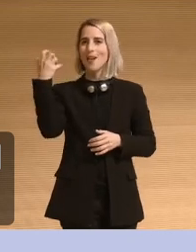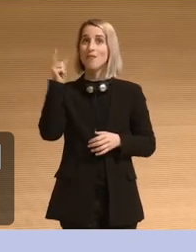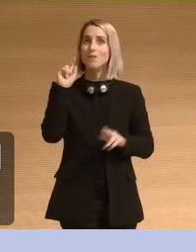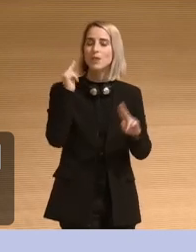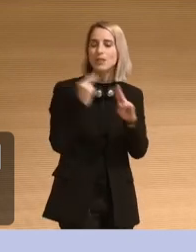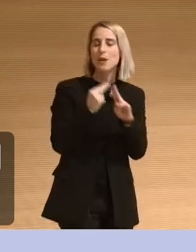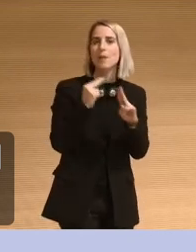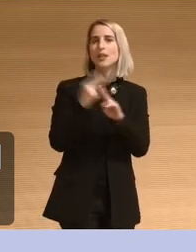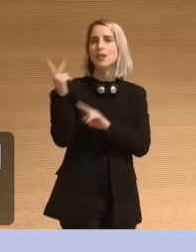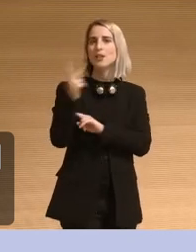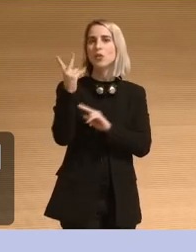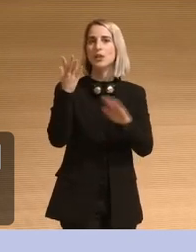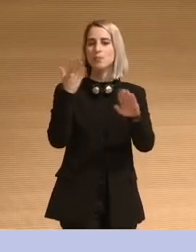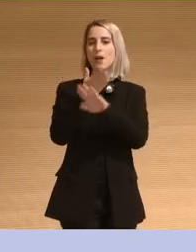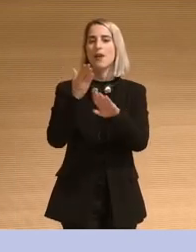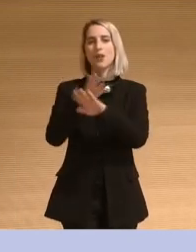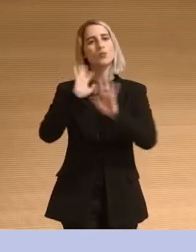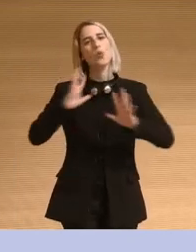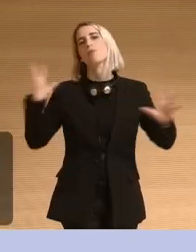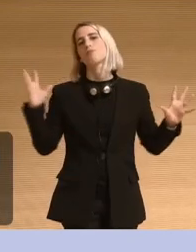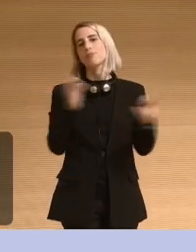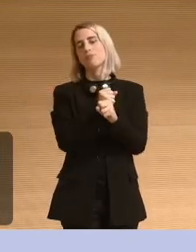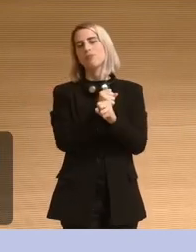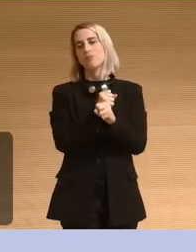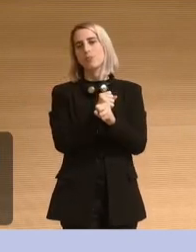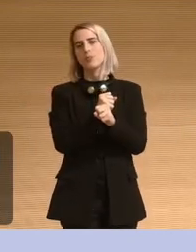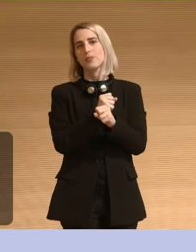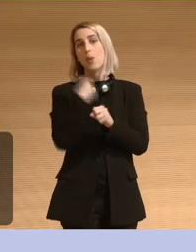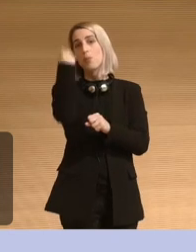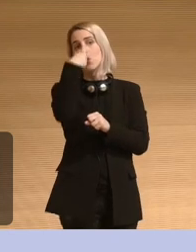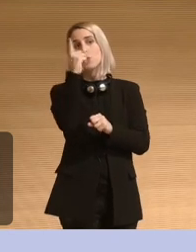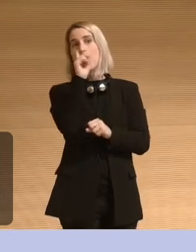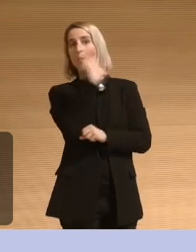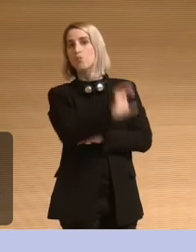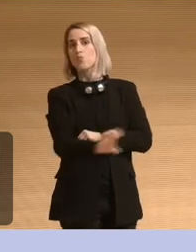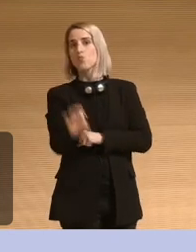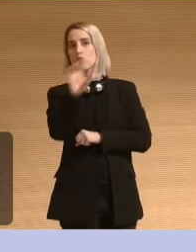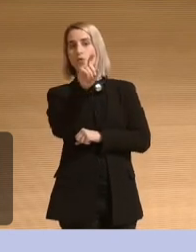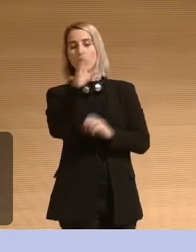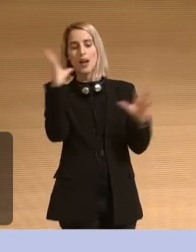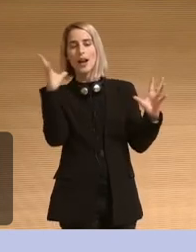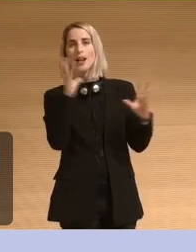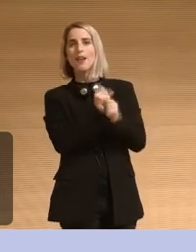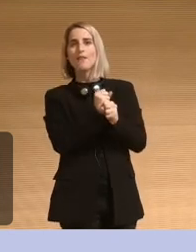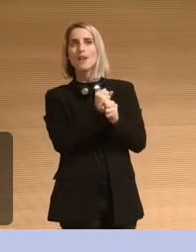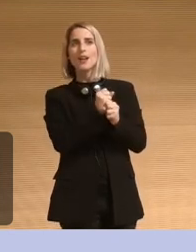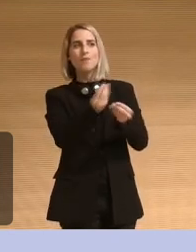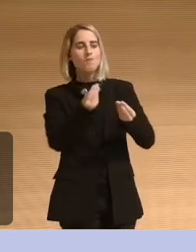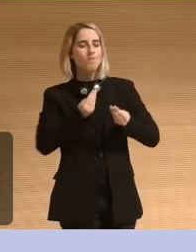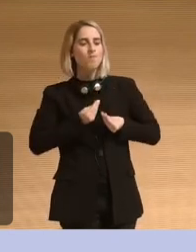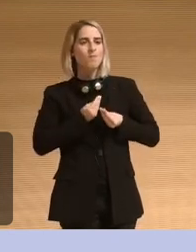σημαντικές κοινωνικές παρεμβάσεις είναι εφικτές. Για μένα ένα μουσείο που καταφέρνει να καλλιεργεί και να τροφοδοτεί